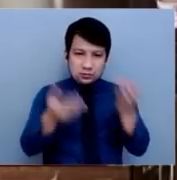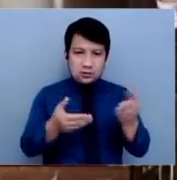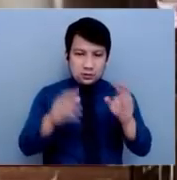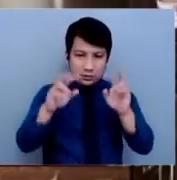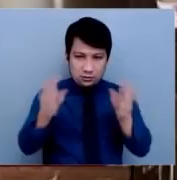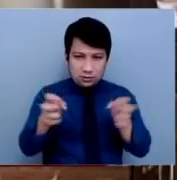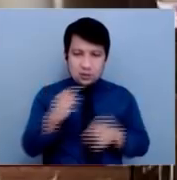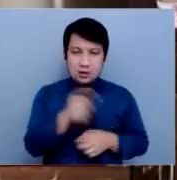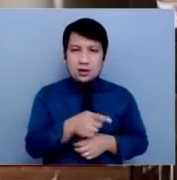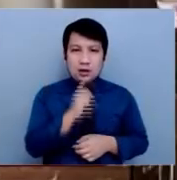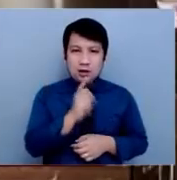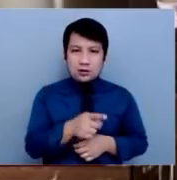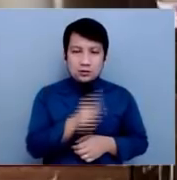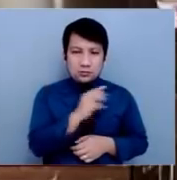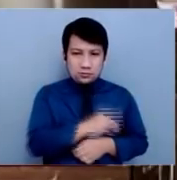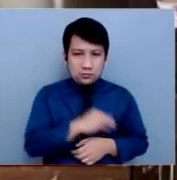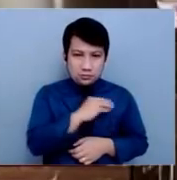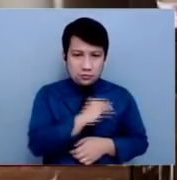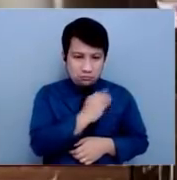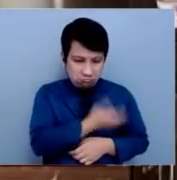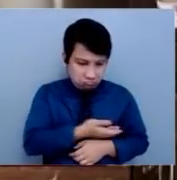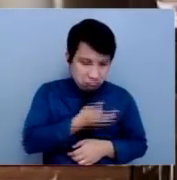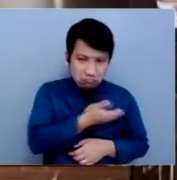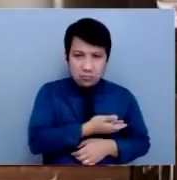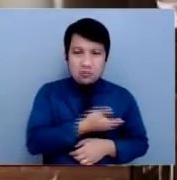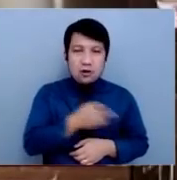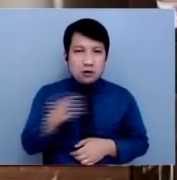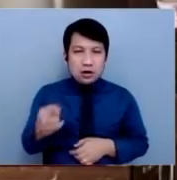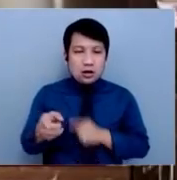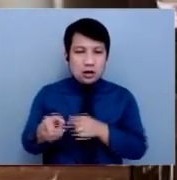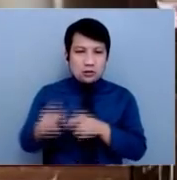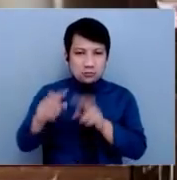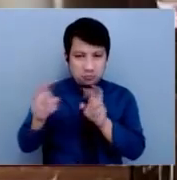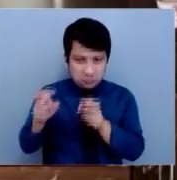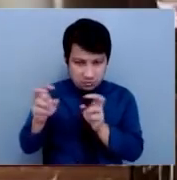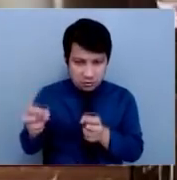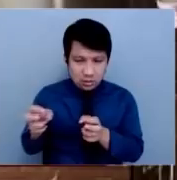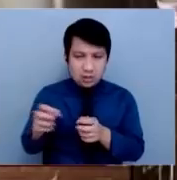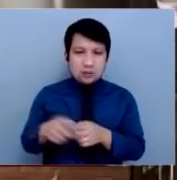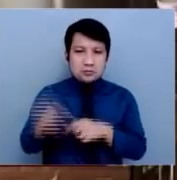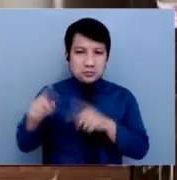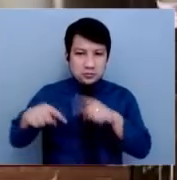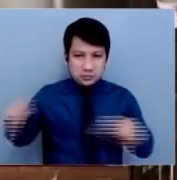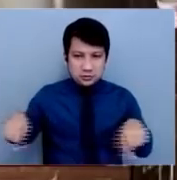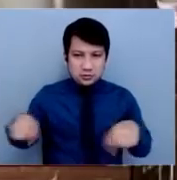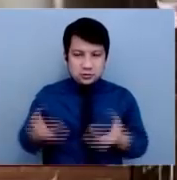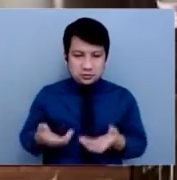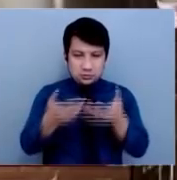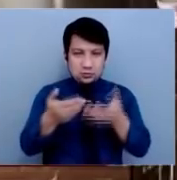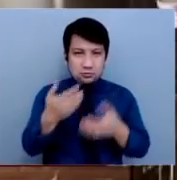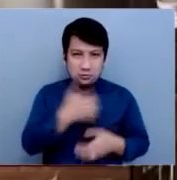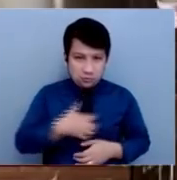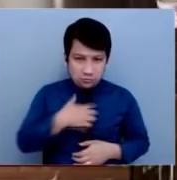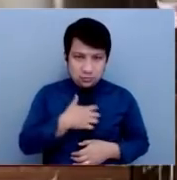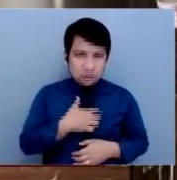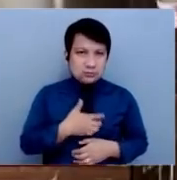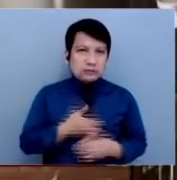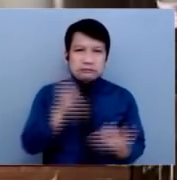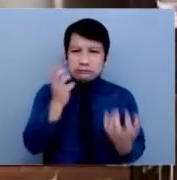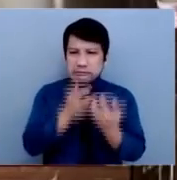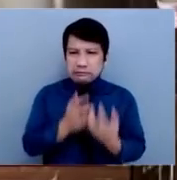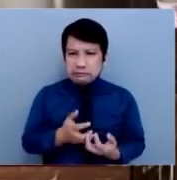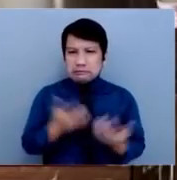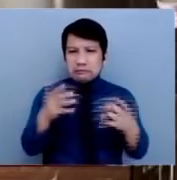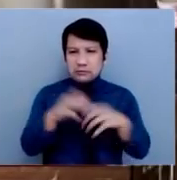ng moral turpitude, doon papasok yung issue ng iba pang mga ni-raise, no? Hindi kasi po pwedeng pagsamahin